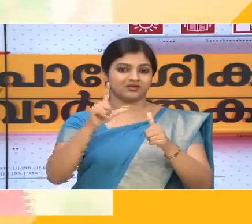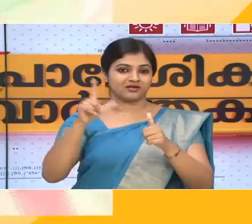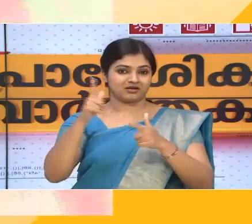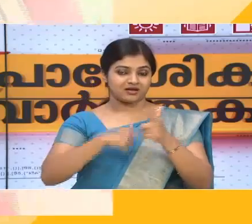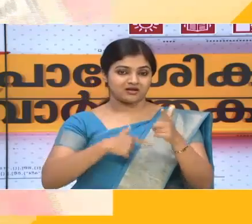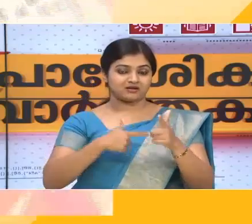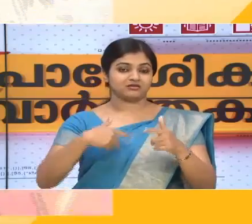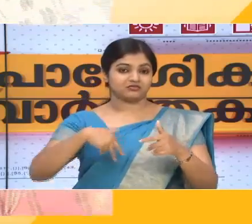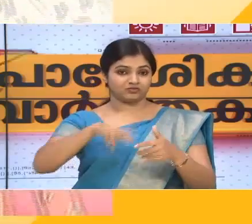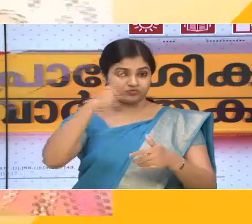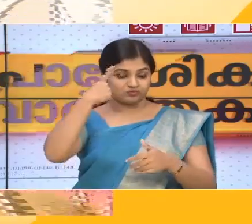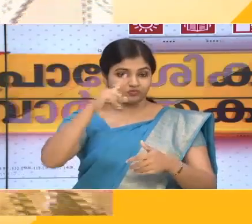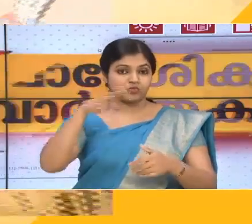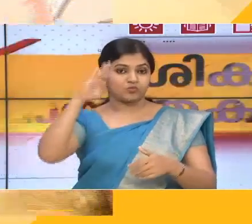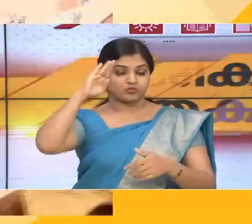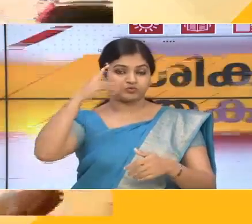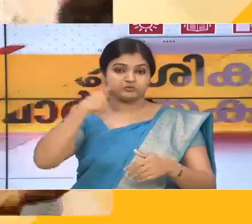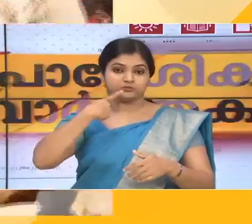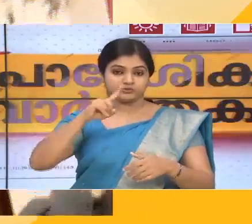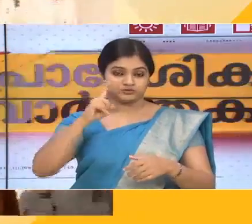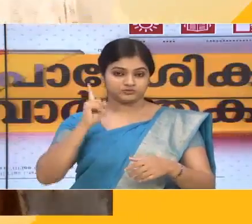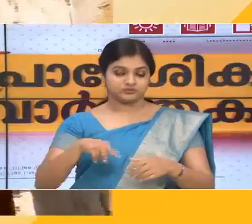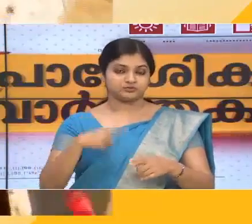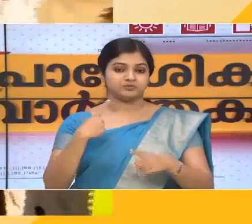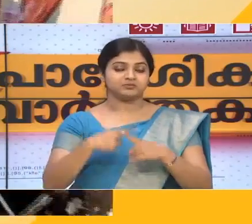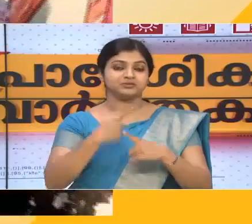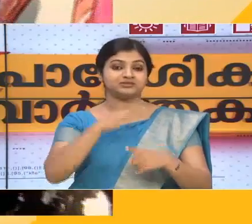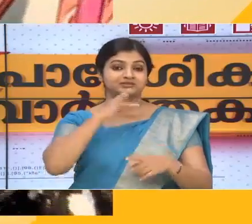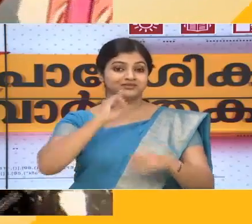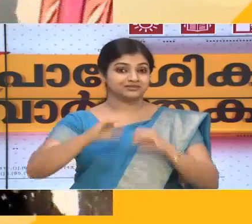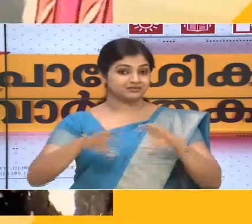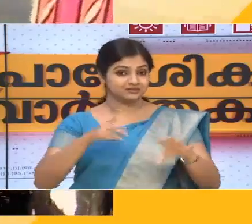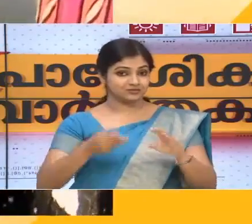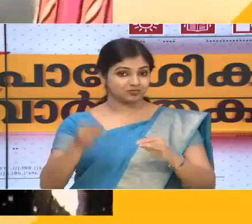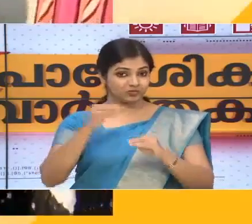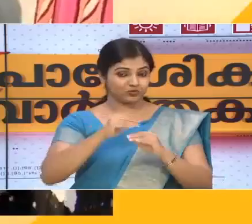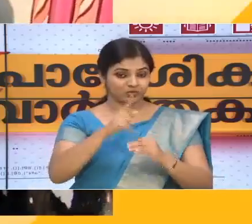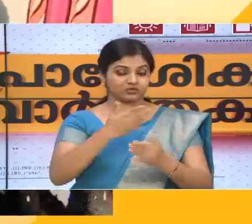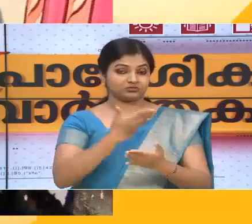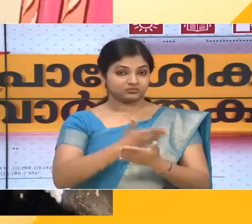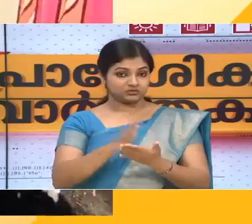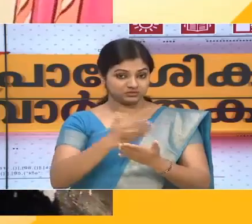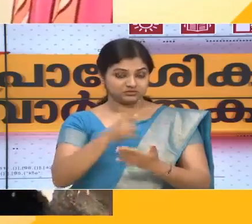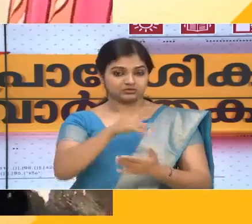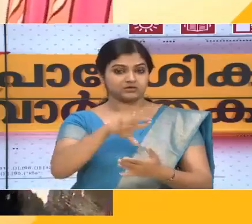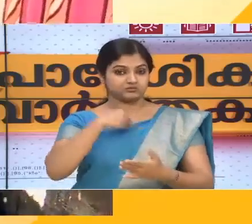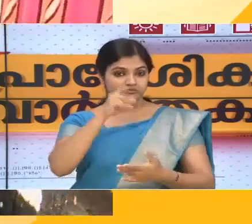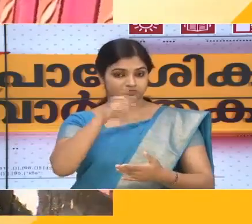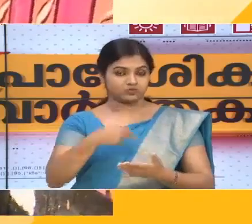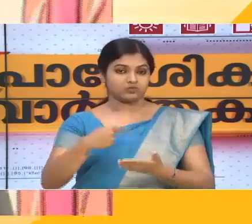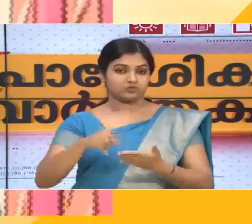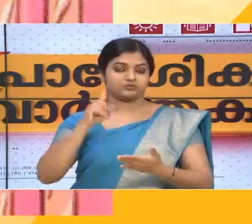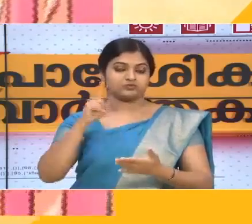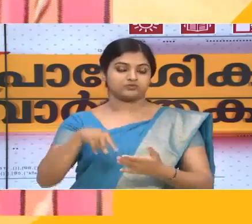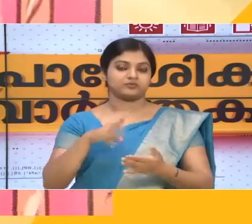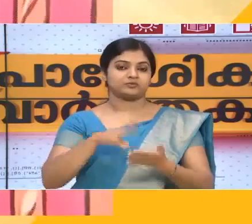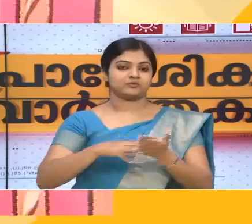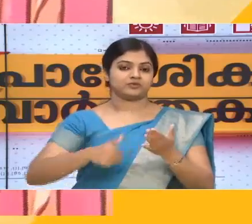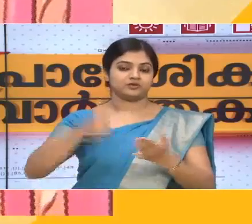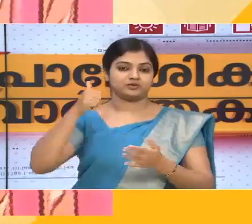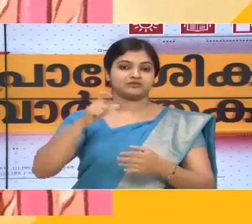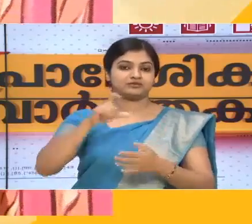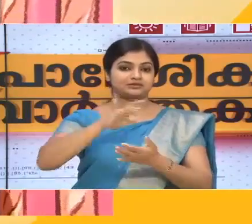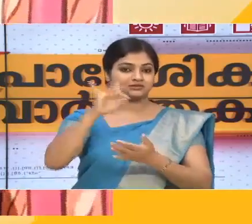പോലീസ് അനുമതി നൽകുന്നതിനൊപ്പം അവ കാരണമുണ്ടാകുന്ന മാലിന്യങ്ങൾ നീക്കം ചെയ്യിക്കണമെന്ന ഉറപ്പുകൂടി നേടിയെടുക്കണമെന്നാവശ്യപ്പെട്ട് മേയർ സിറ്റി പോലീസ്